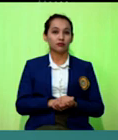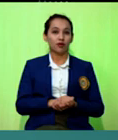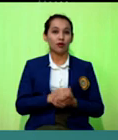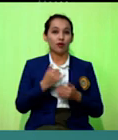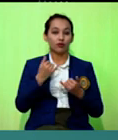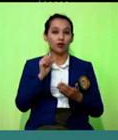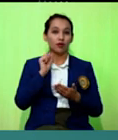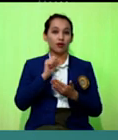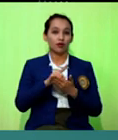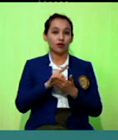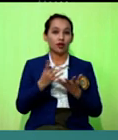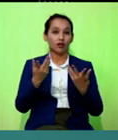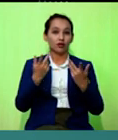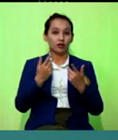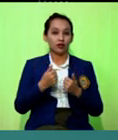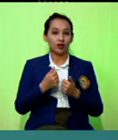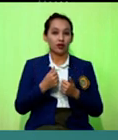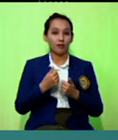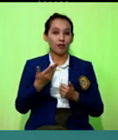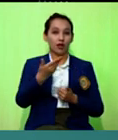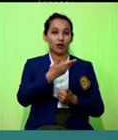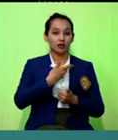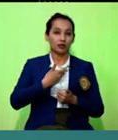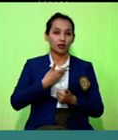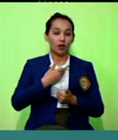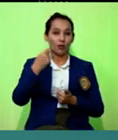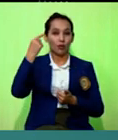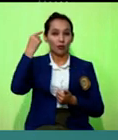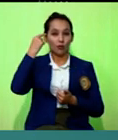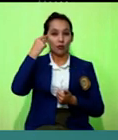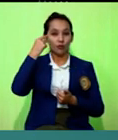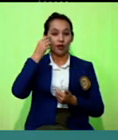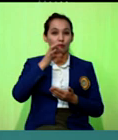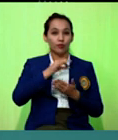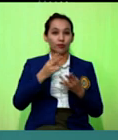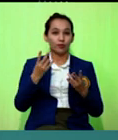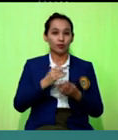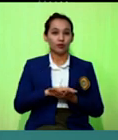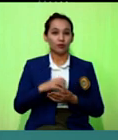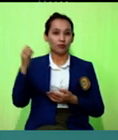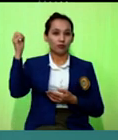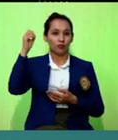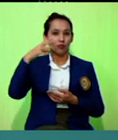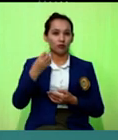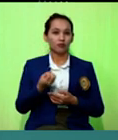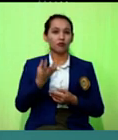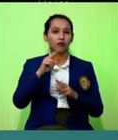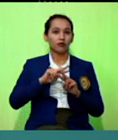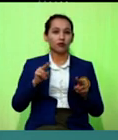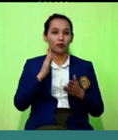mantiqiy topshiriqni yechishda biz mantiqani o'ylab ko'ramiz. Quyoshimiz nechta edi?